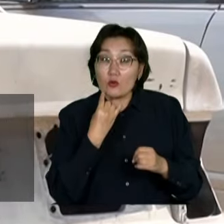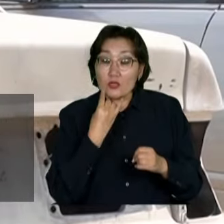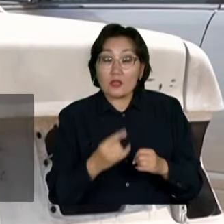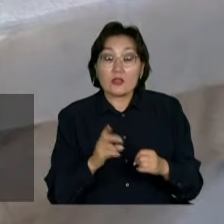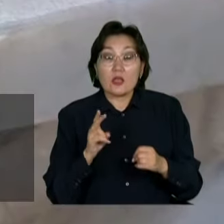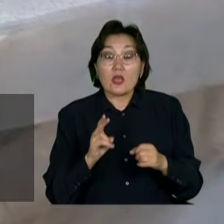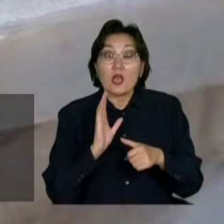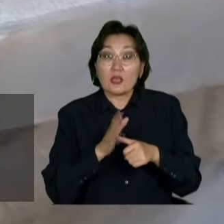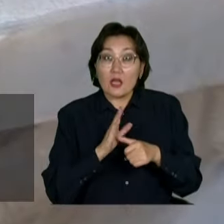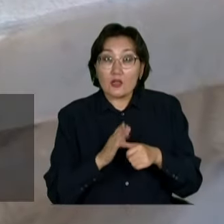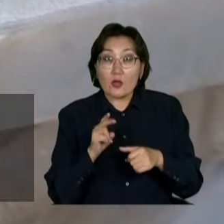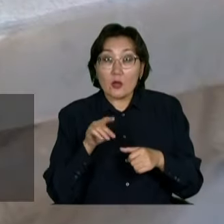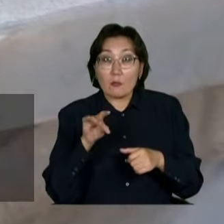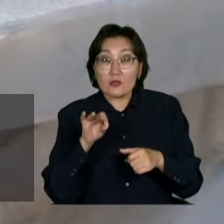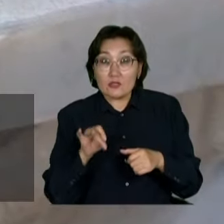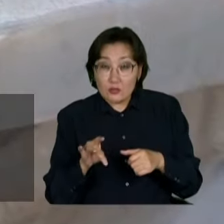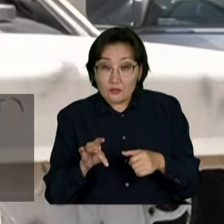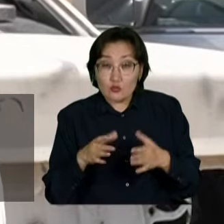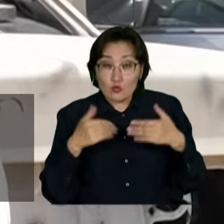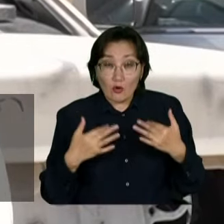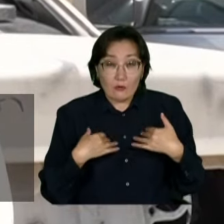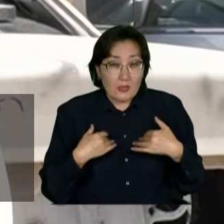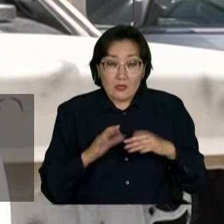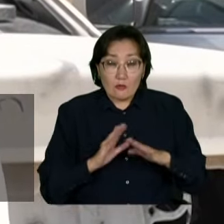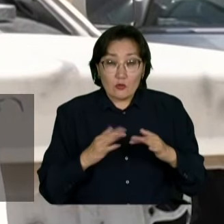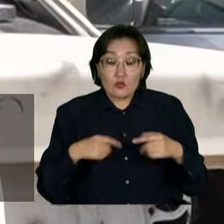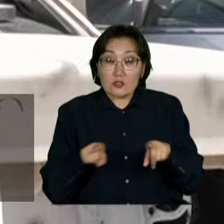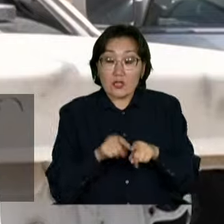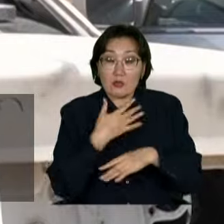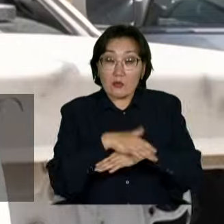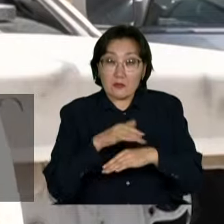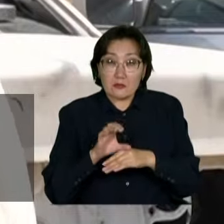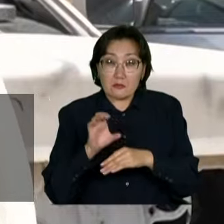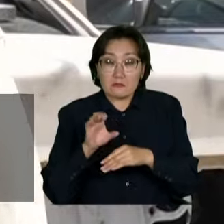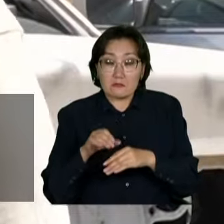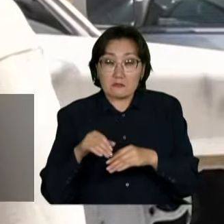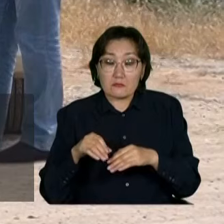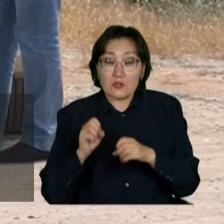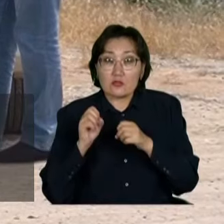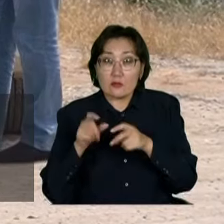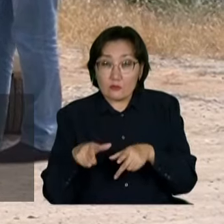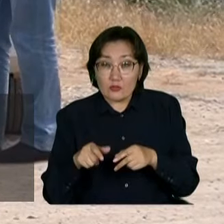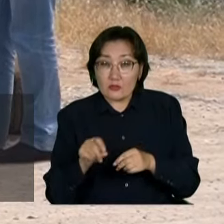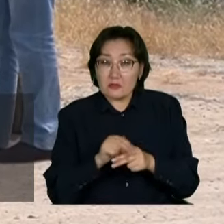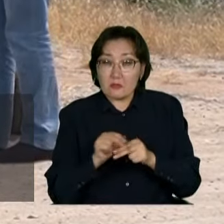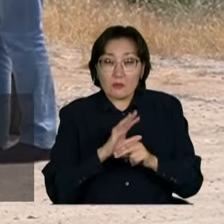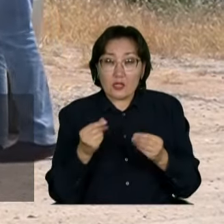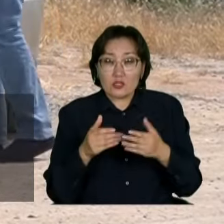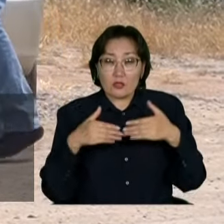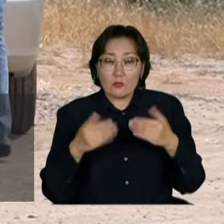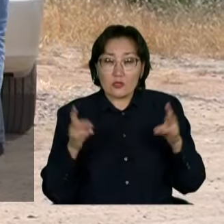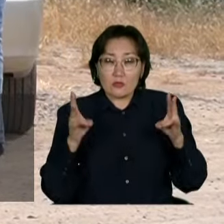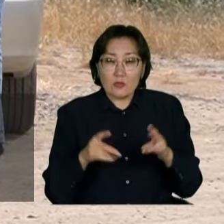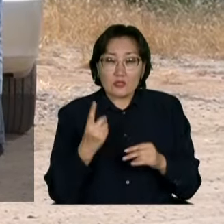Маған іштегілерді көрсетіп жатыр, бірақ ол менікі емес та. Осылай далаға шығарып тастаған, істемеймін деді, ақша да жоқ деді. Бұл орталықтан зардап